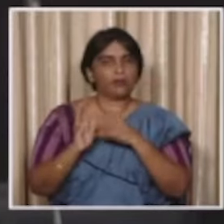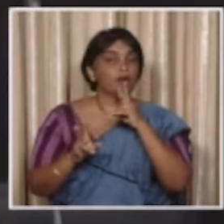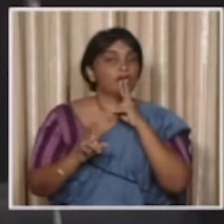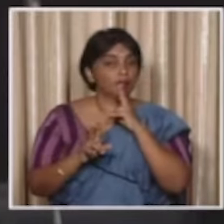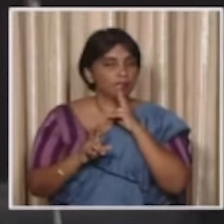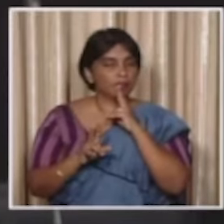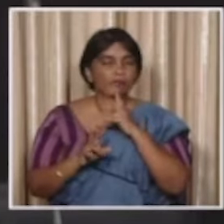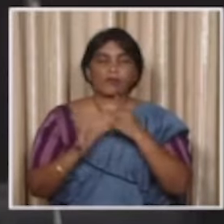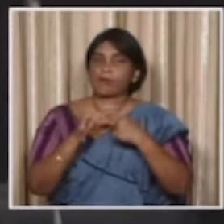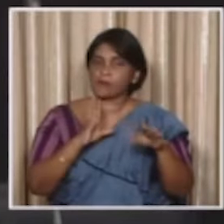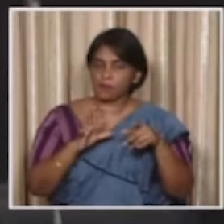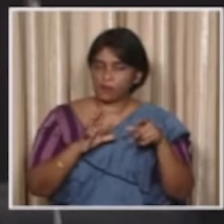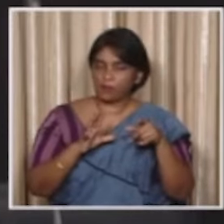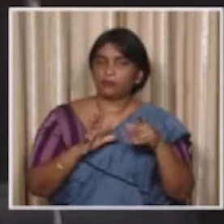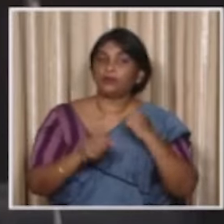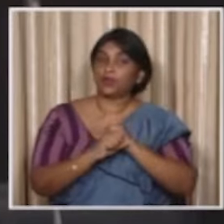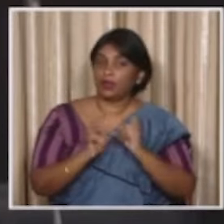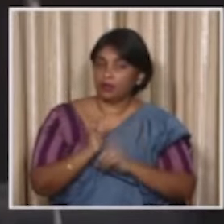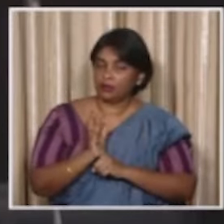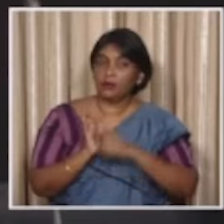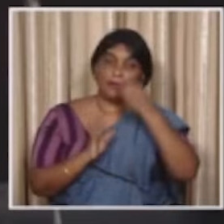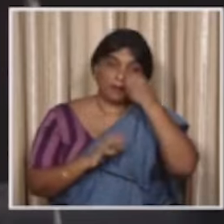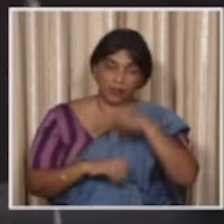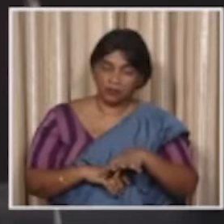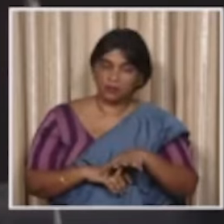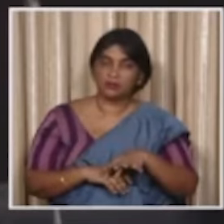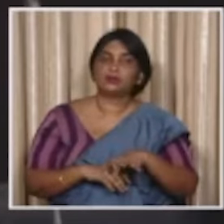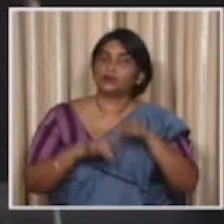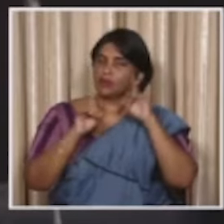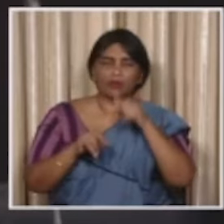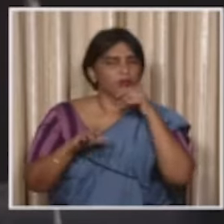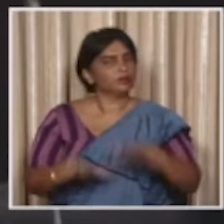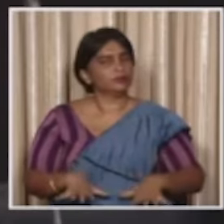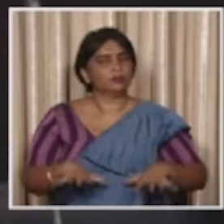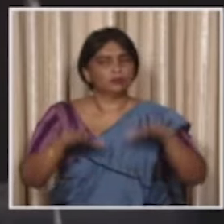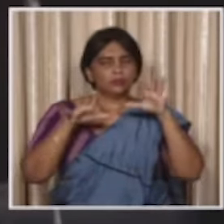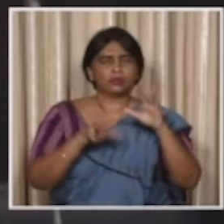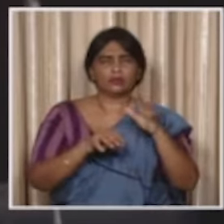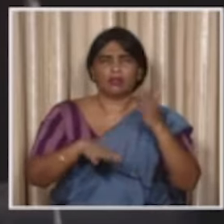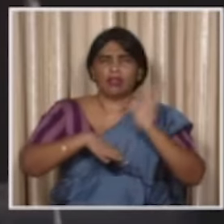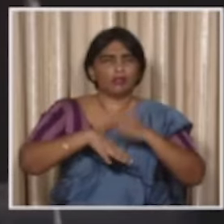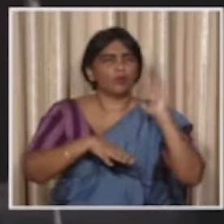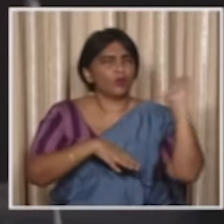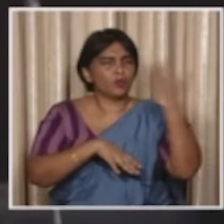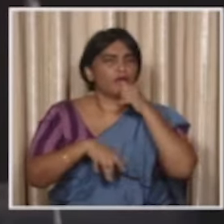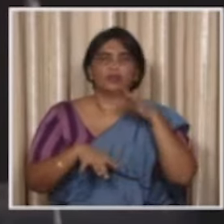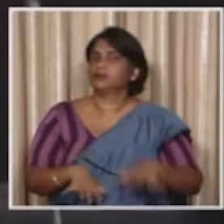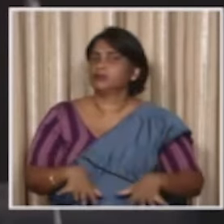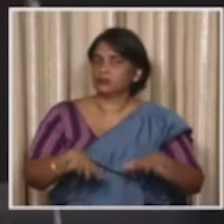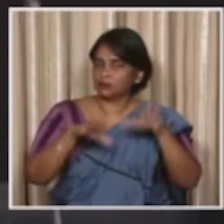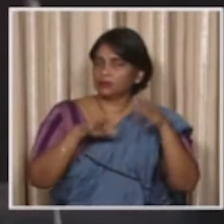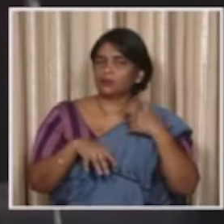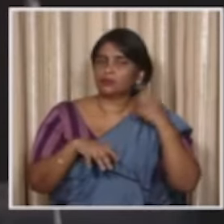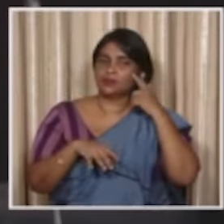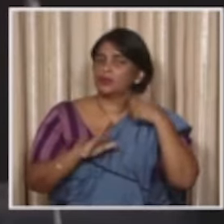රත්නපුර, අනුරාධපුර, ගාල්ල, මාතර මේ ගම්මතුරට ගොදුරු නොවන පළාතක් දැන් මේ රටේ නැහැ. ඒක මම